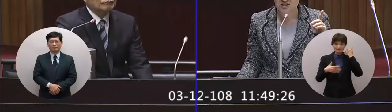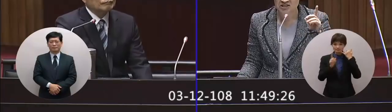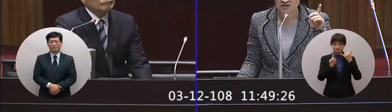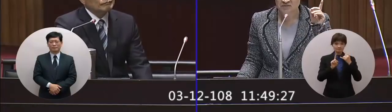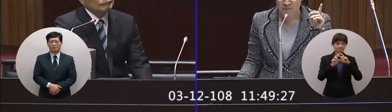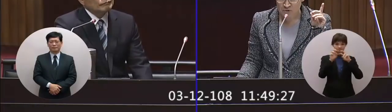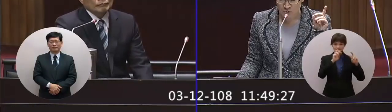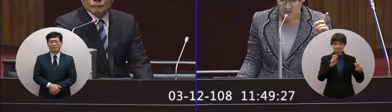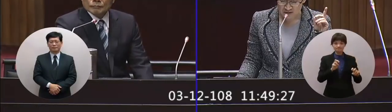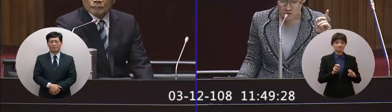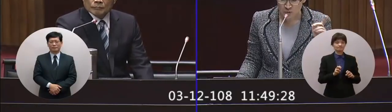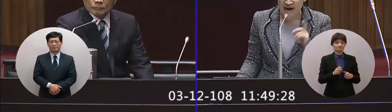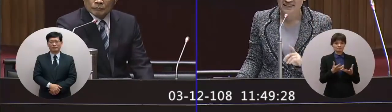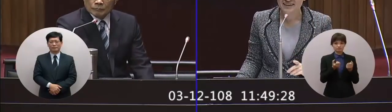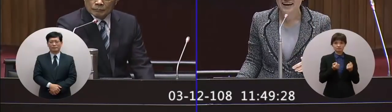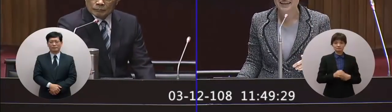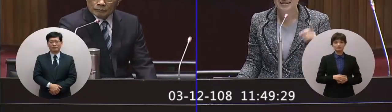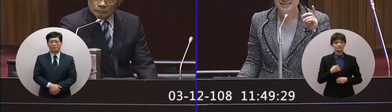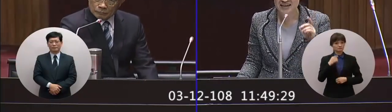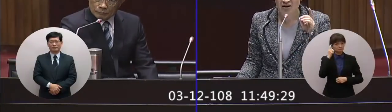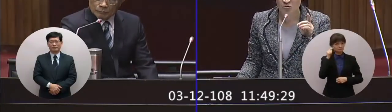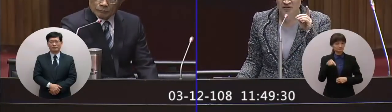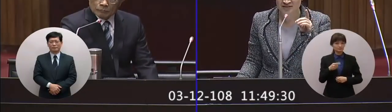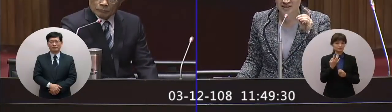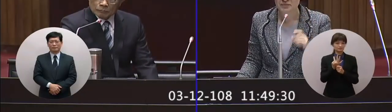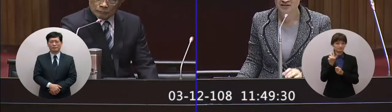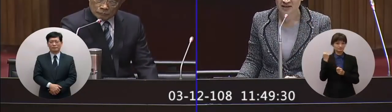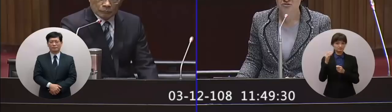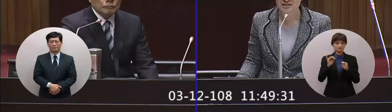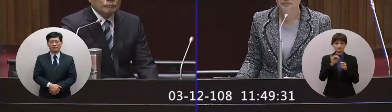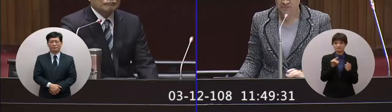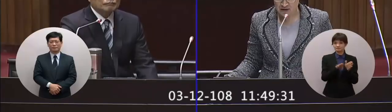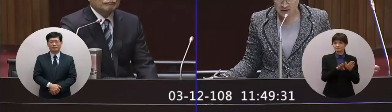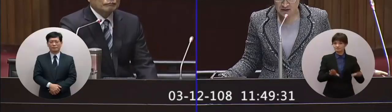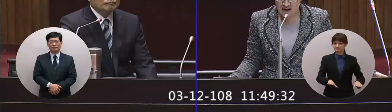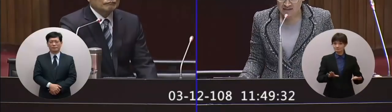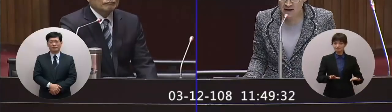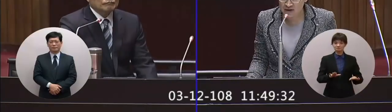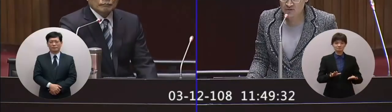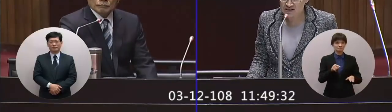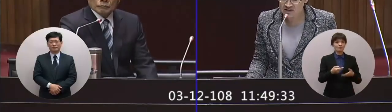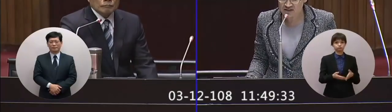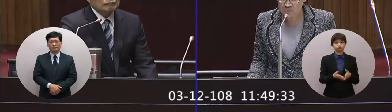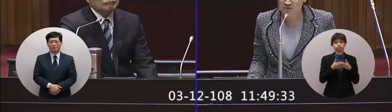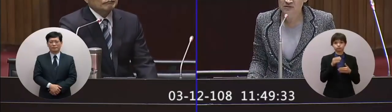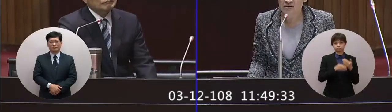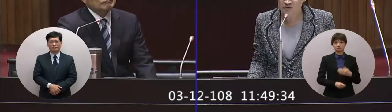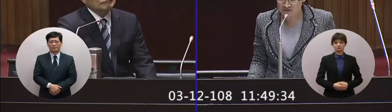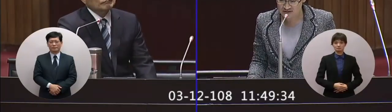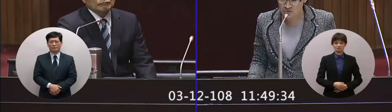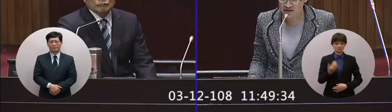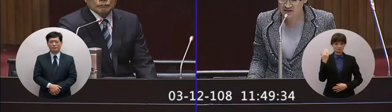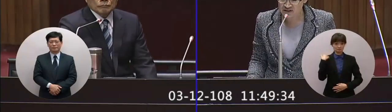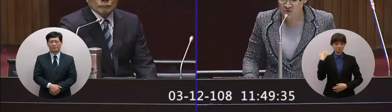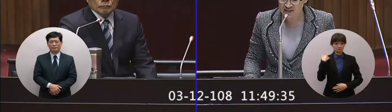我想这个是多数百年来强国的基本的要件。那台湾因为承袭过去大